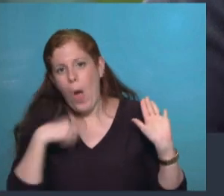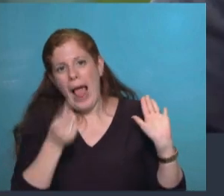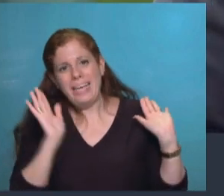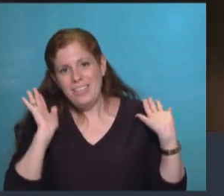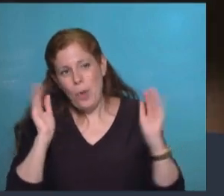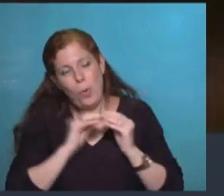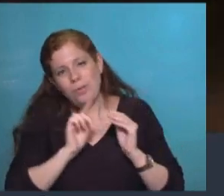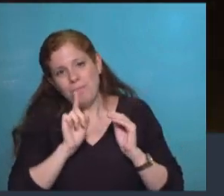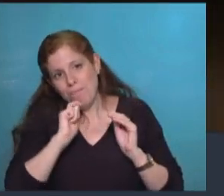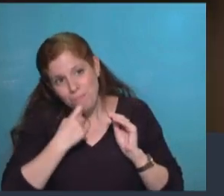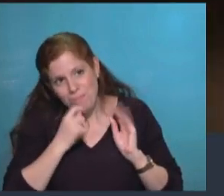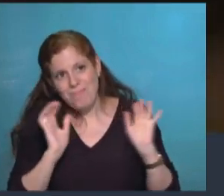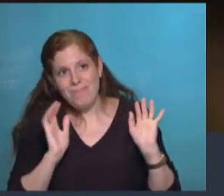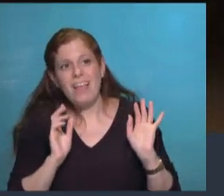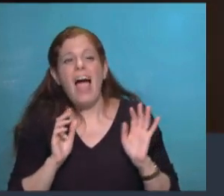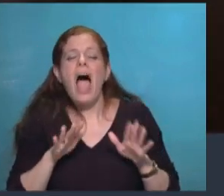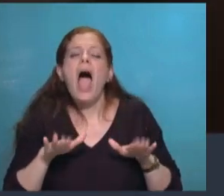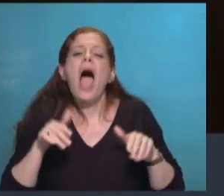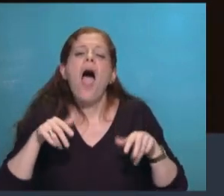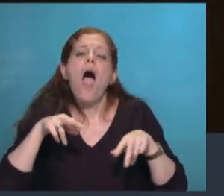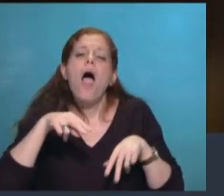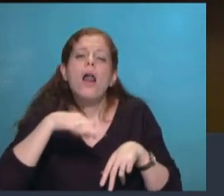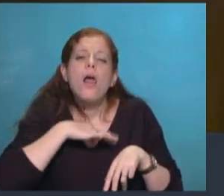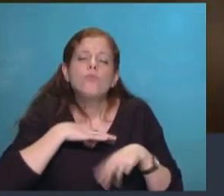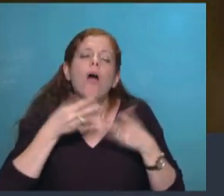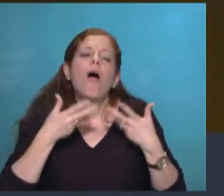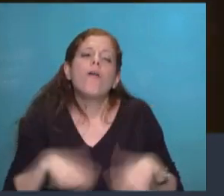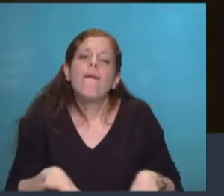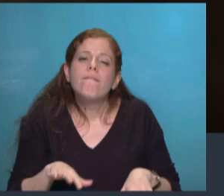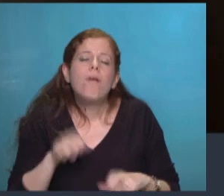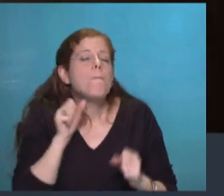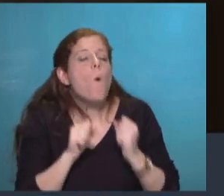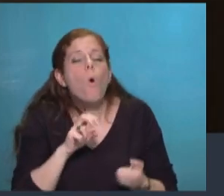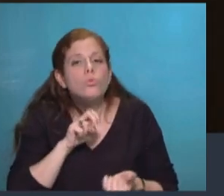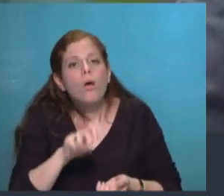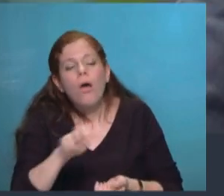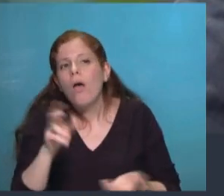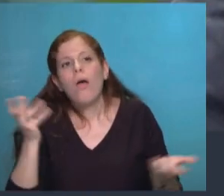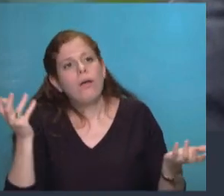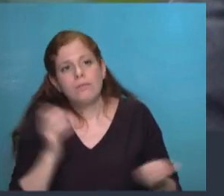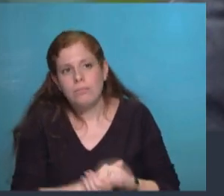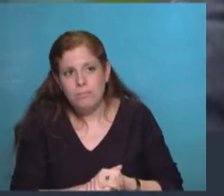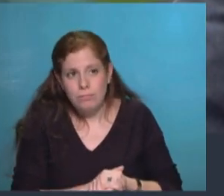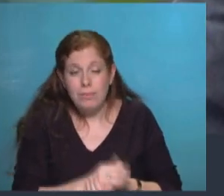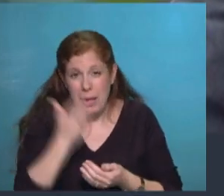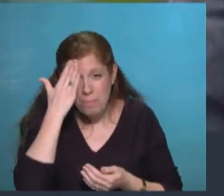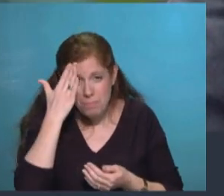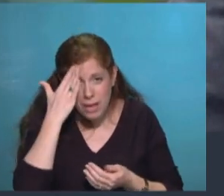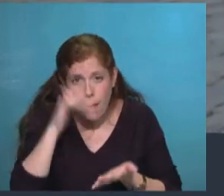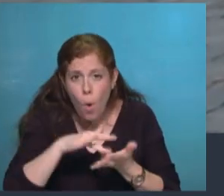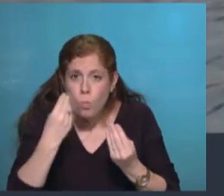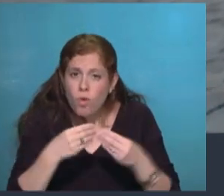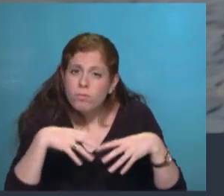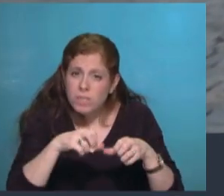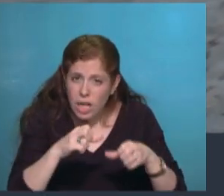you anymore. And my legs are so tired. I can't even walk now the next day. Do you have a great place for a